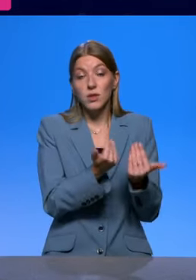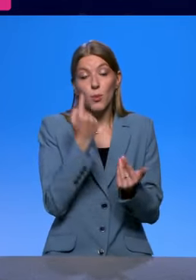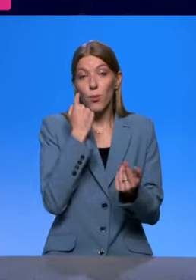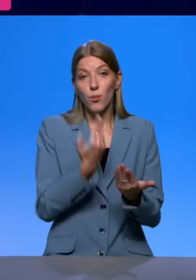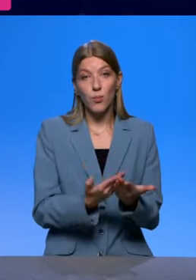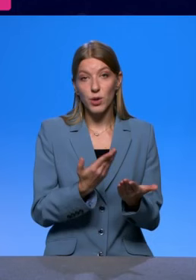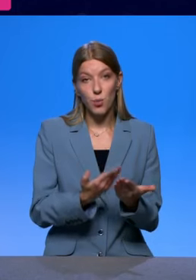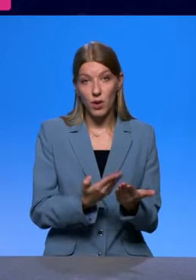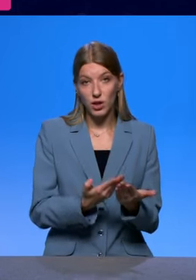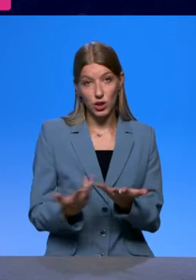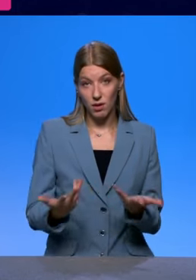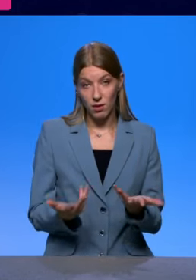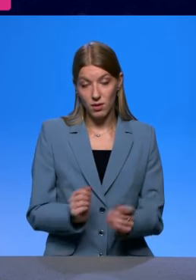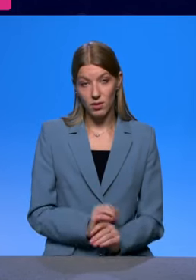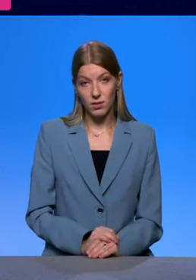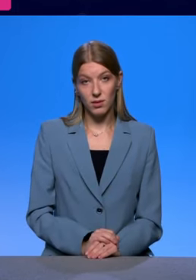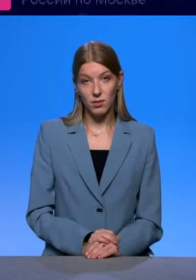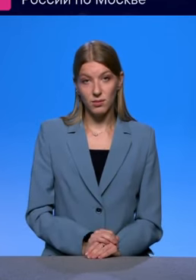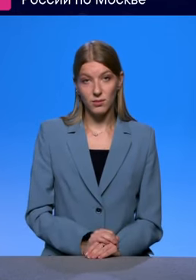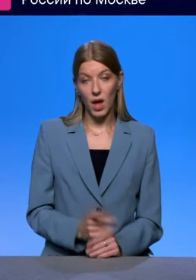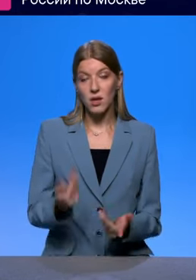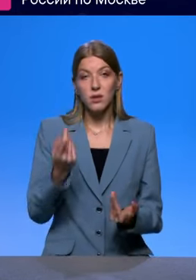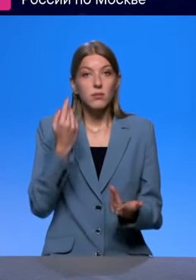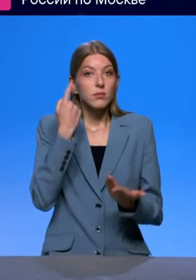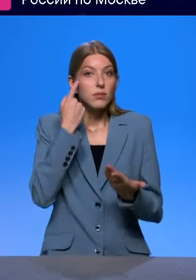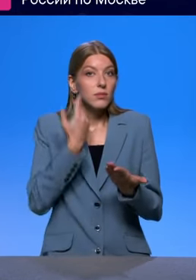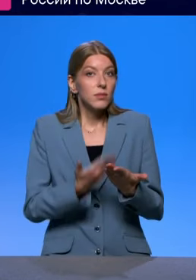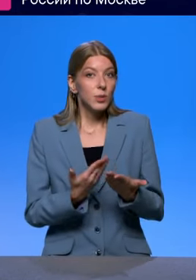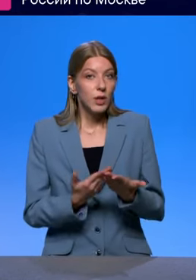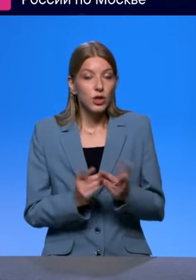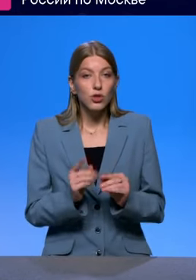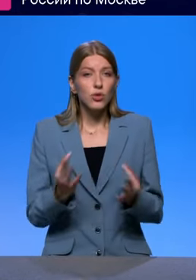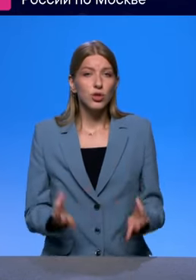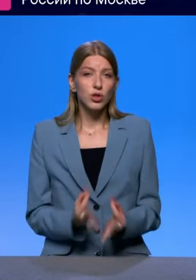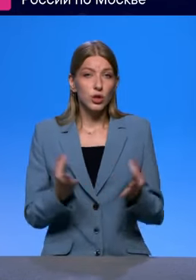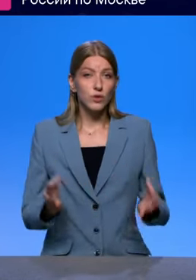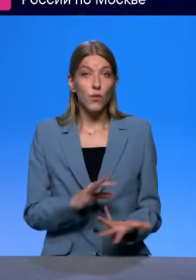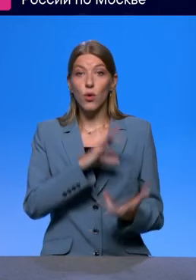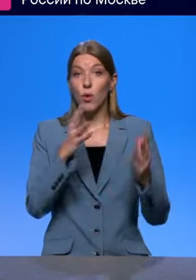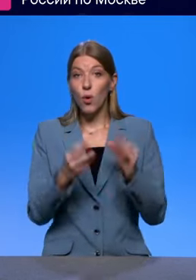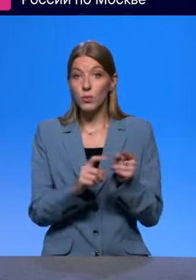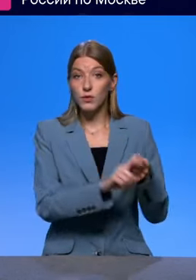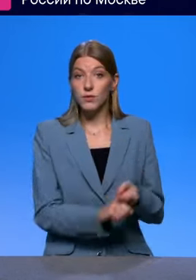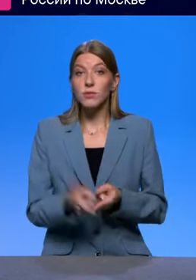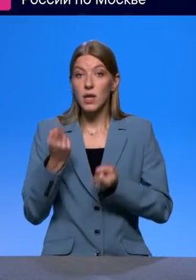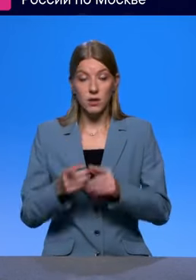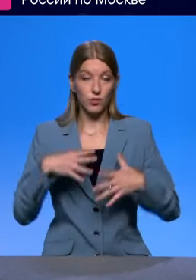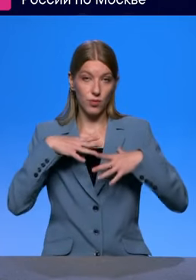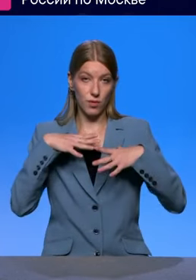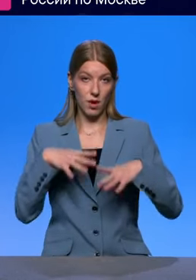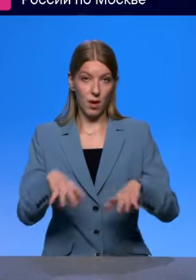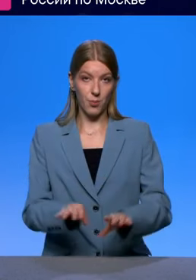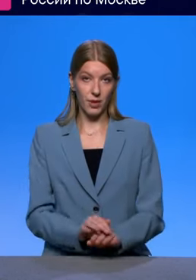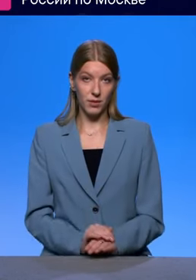их досужие там мнения, понимаете, которые ничего общего не имели с объективной реальностью. Михаил Вячеславович, ну тут,